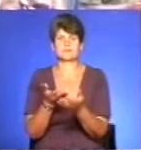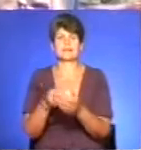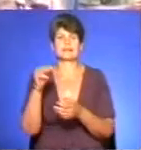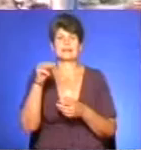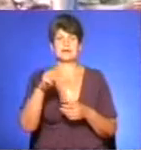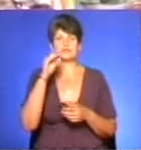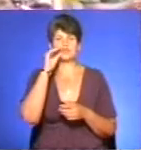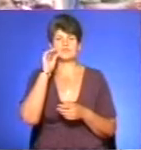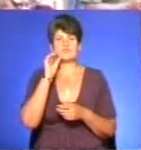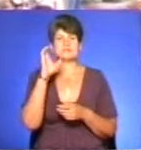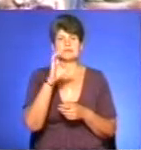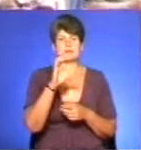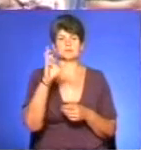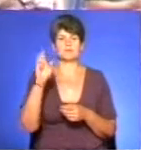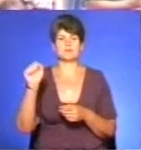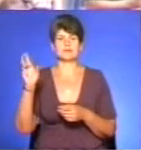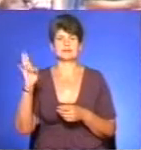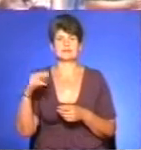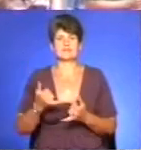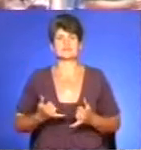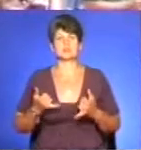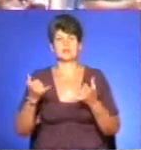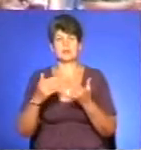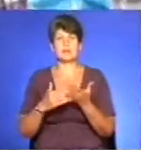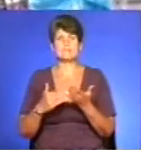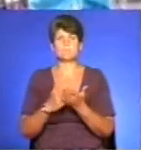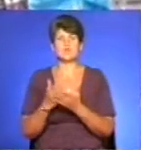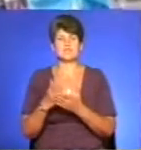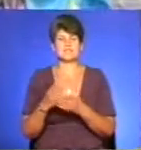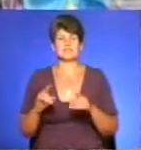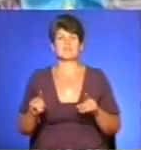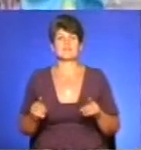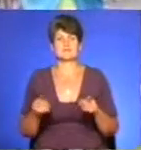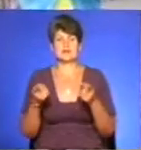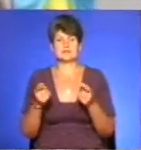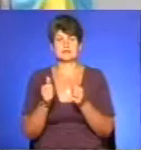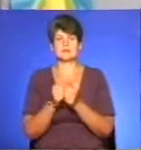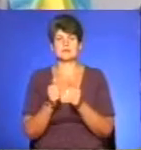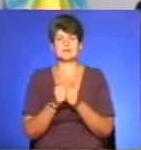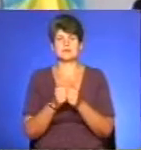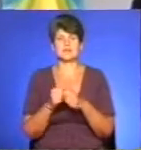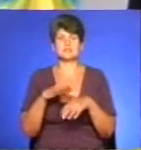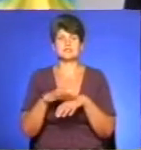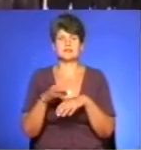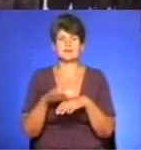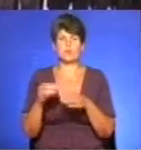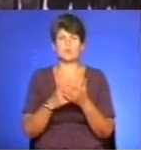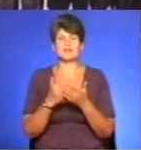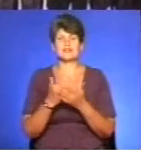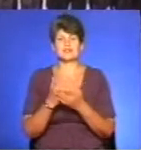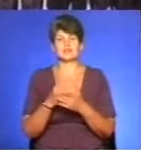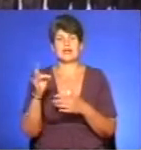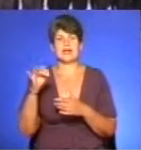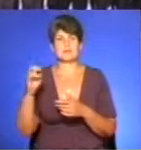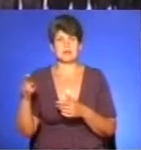Тарасу Шевченку та Степану Бандері. Вшанували політичних в'язнів. Біля барельєфу жертвам політичних репресій відбулася спільна